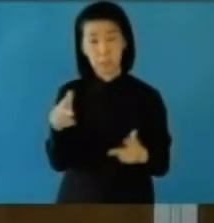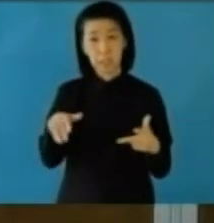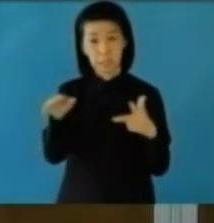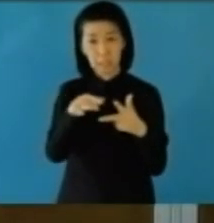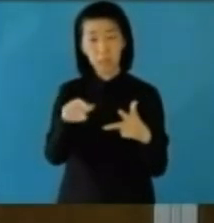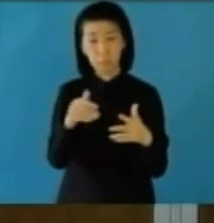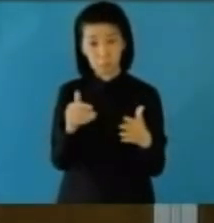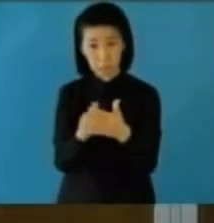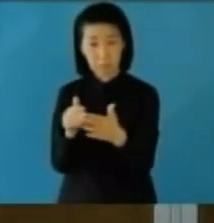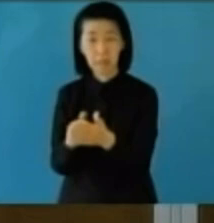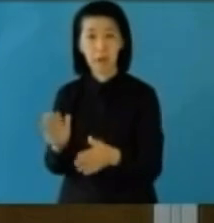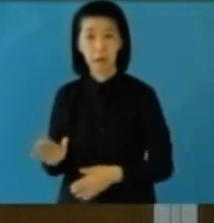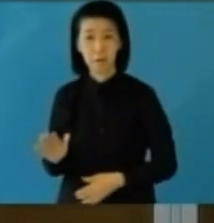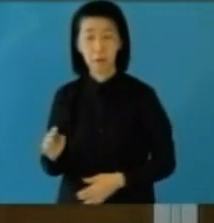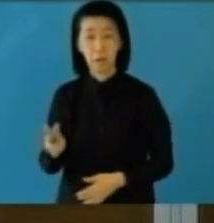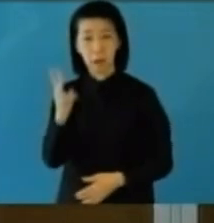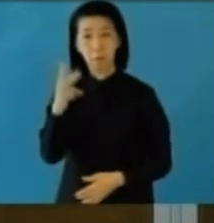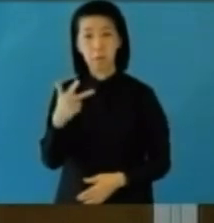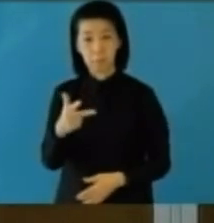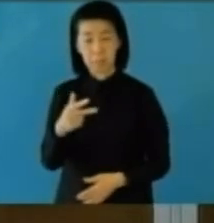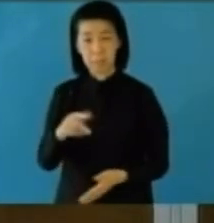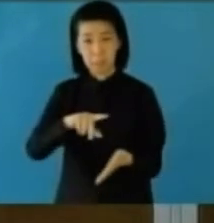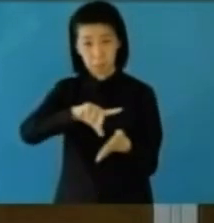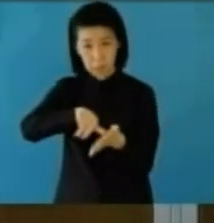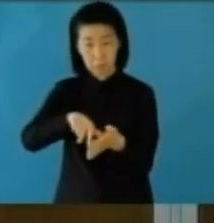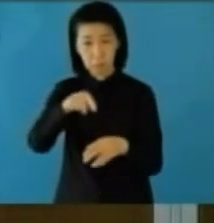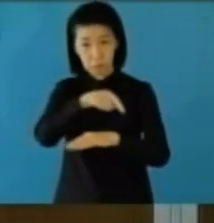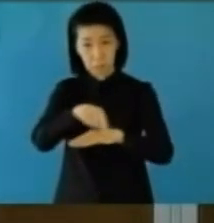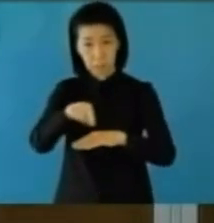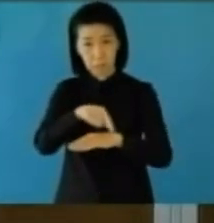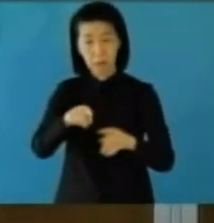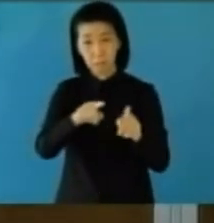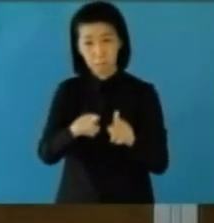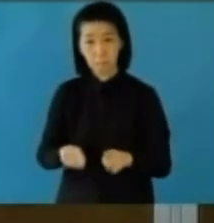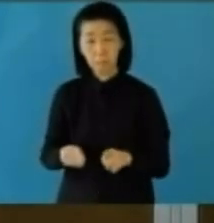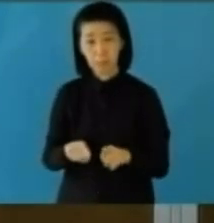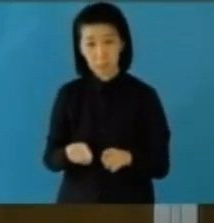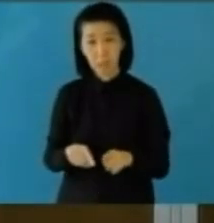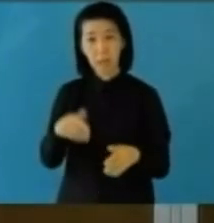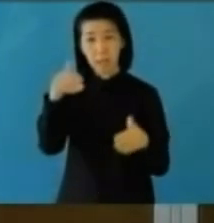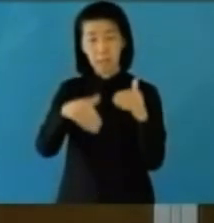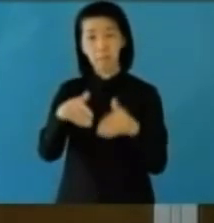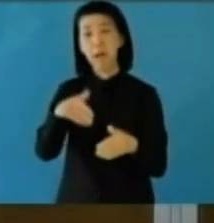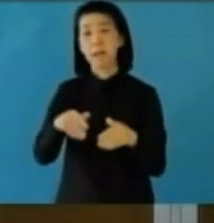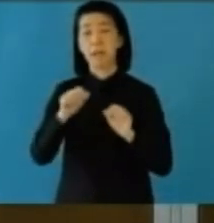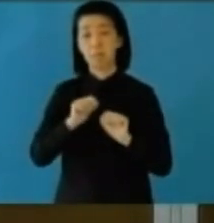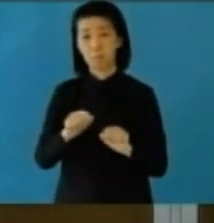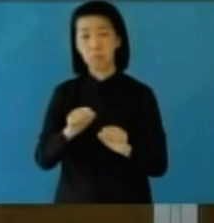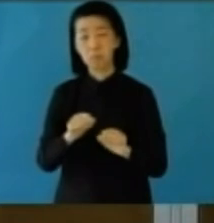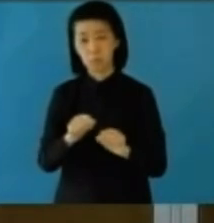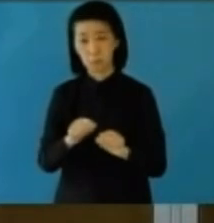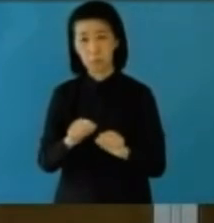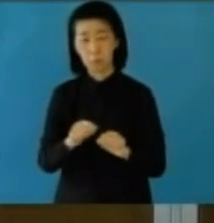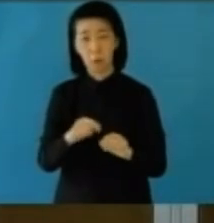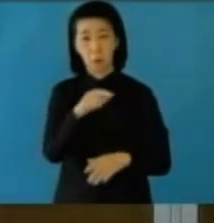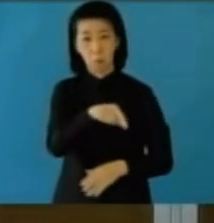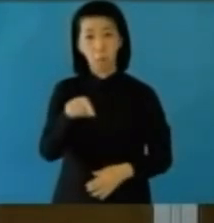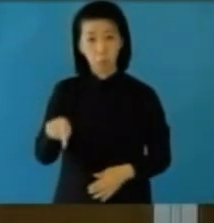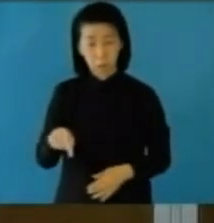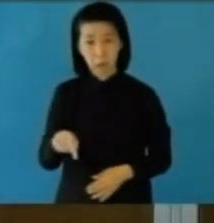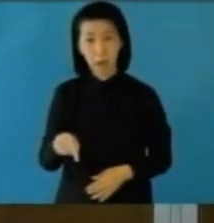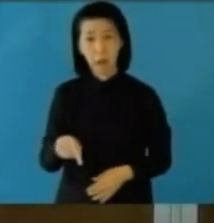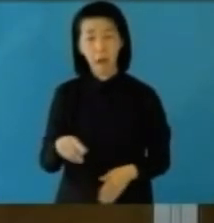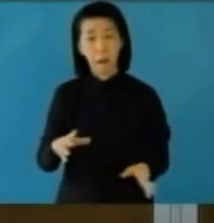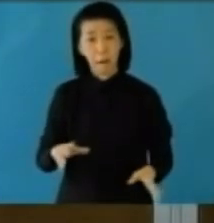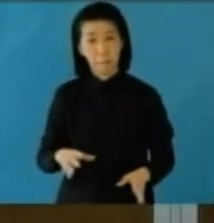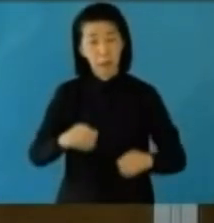地区計画を前提に、一般競争入札により売却をしたいと考えております。また、両外区がそれぞれ一定のまとまった面